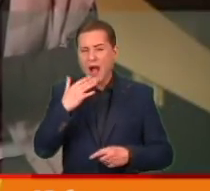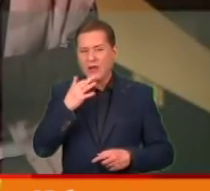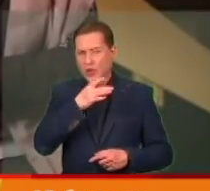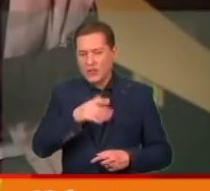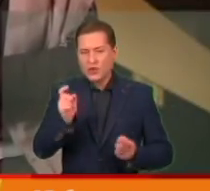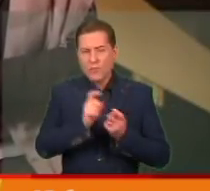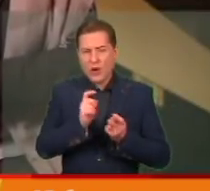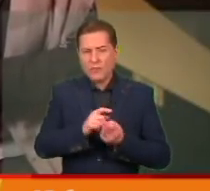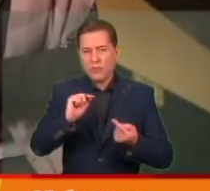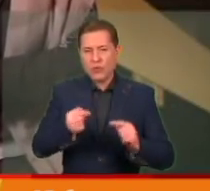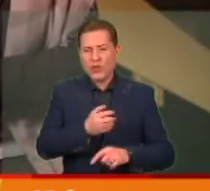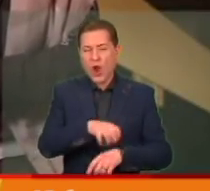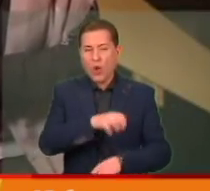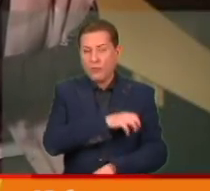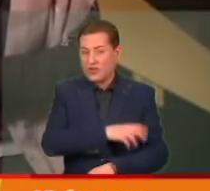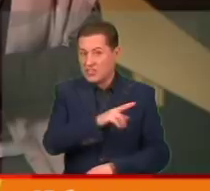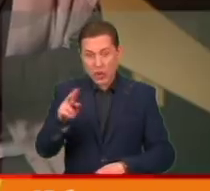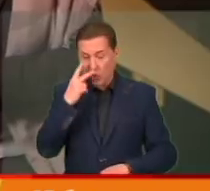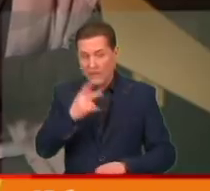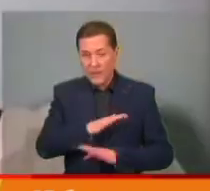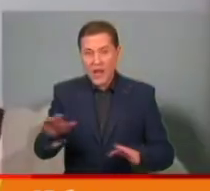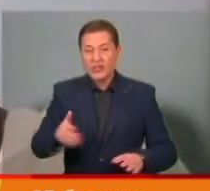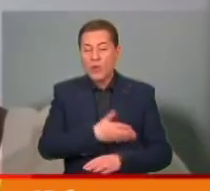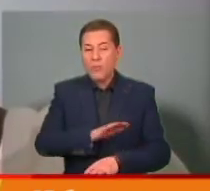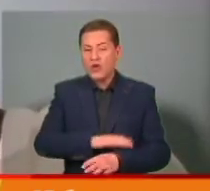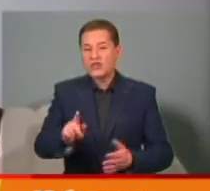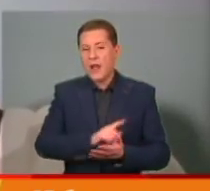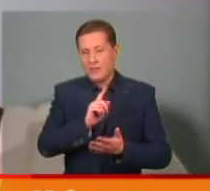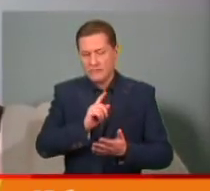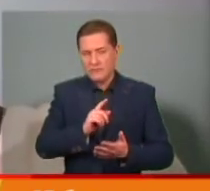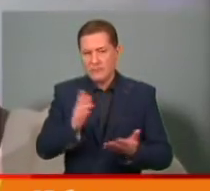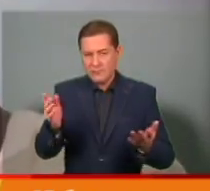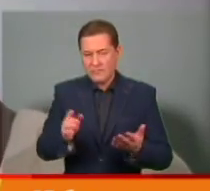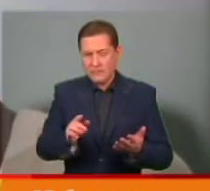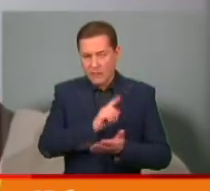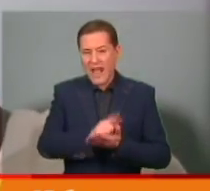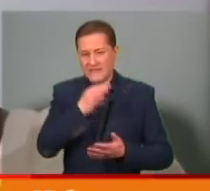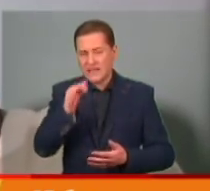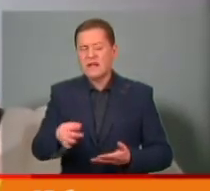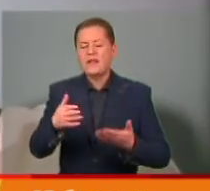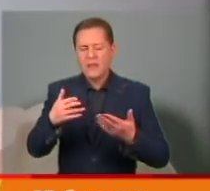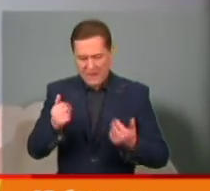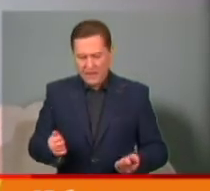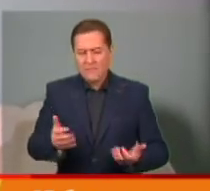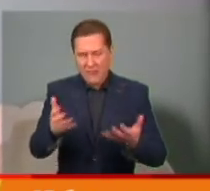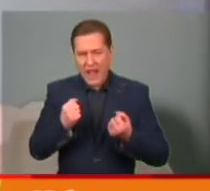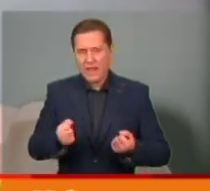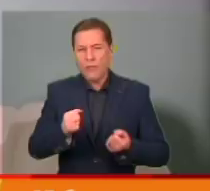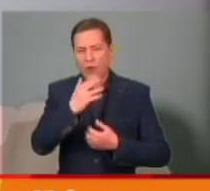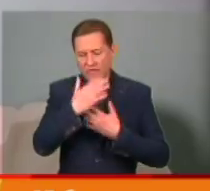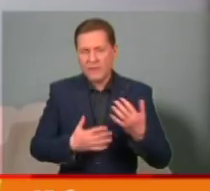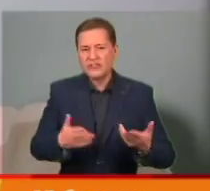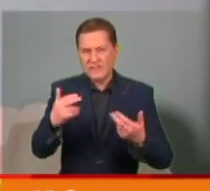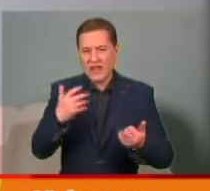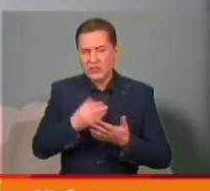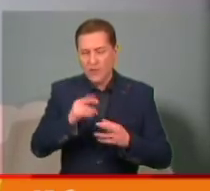комуністів у Польщі ніхто не бачить. Польща має сказати: приймаємо вибачення і визнаємо свою помилку. Ми боролися проти